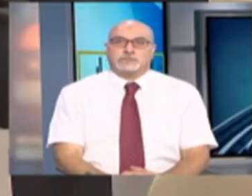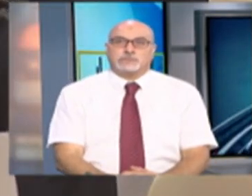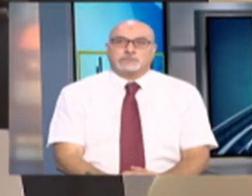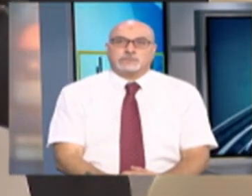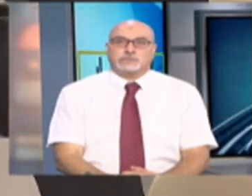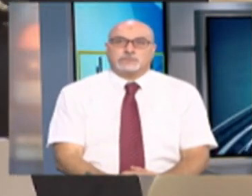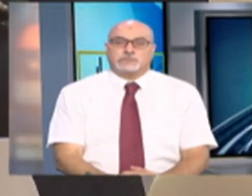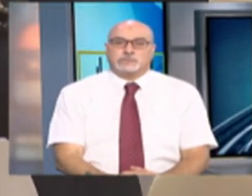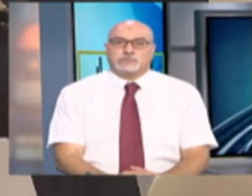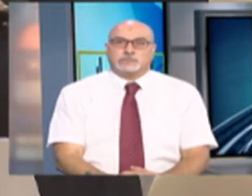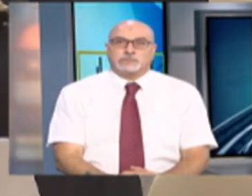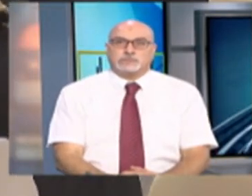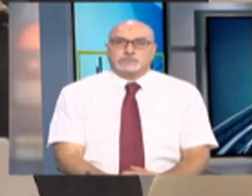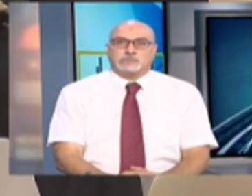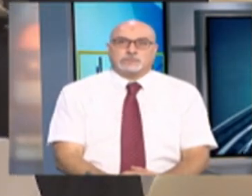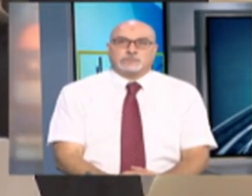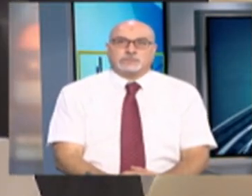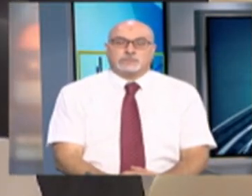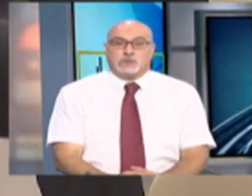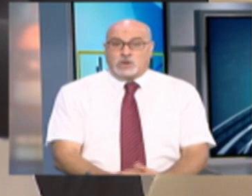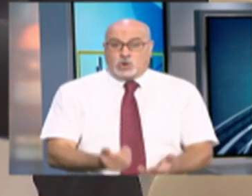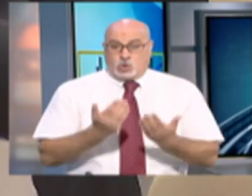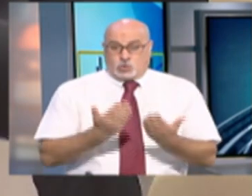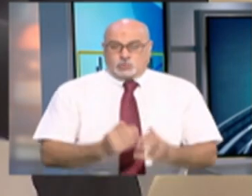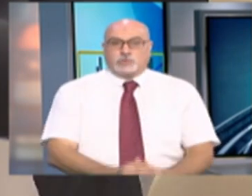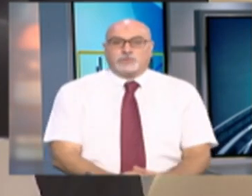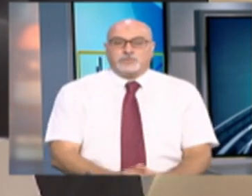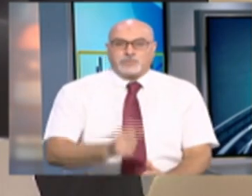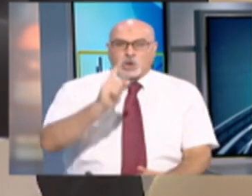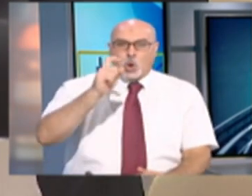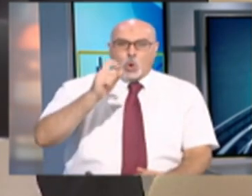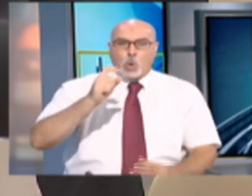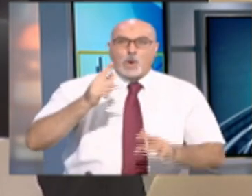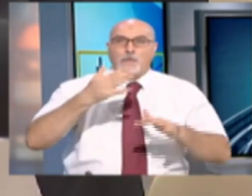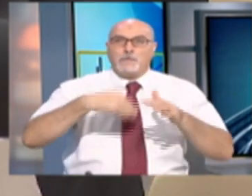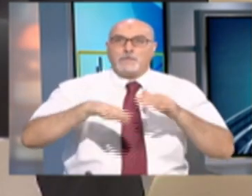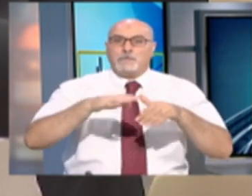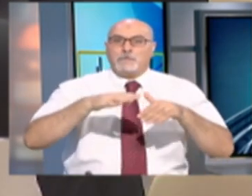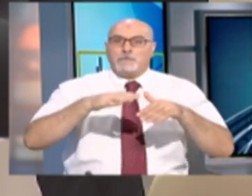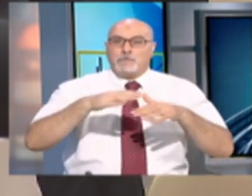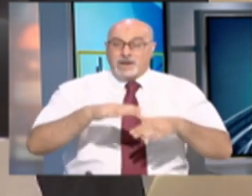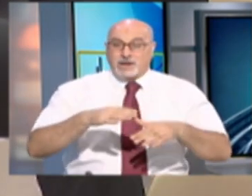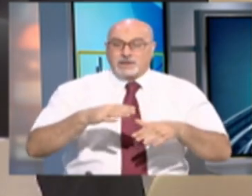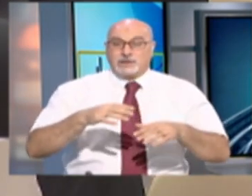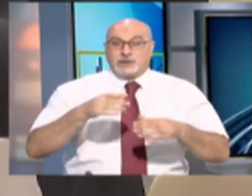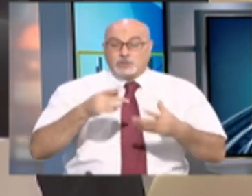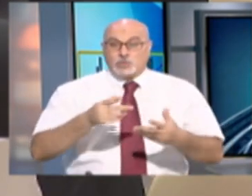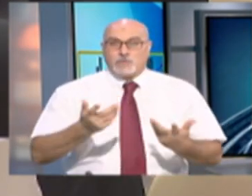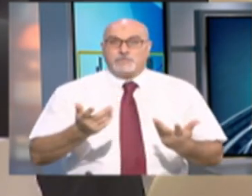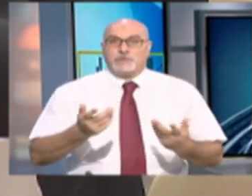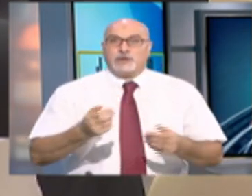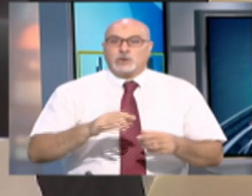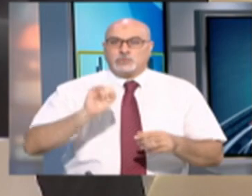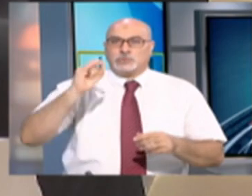صبح استغلال مياه البحر أقرب لنا من أي شيء، لأن شوفوا